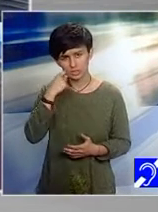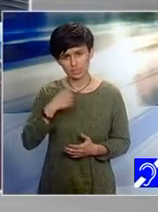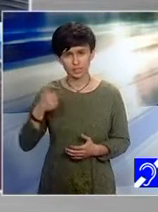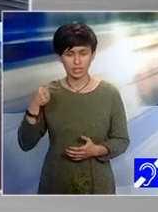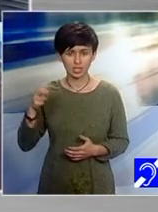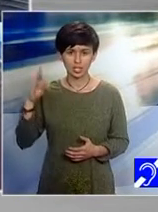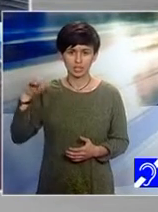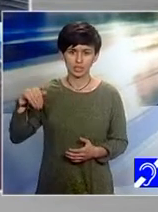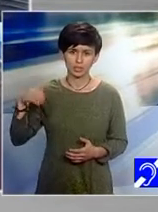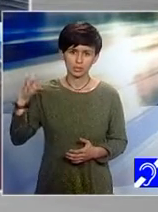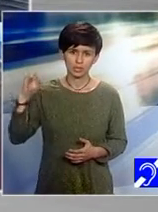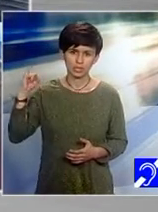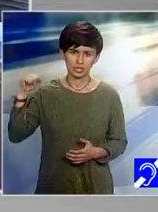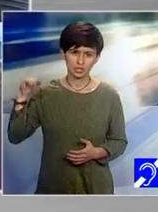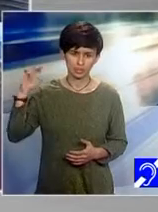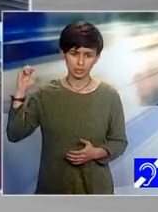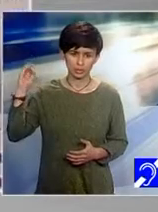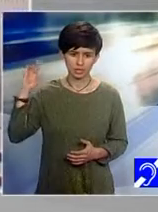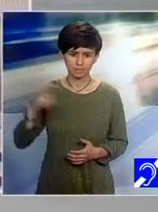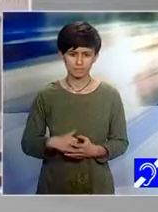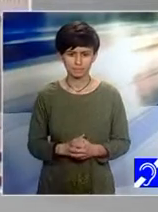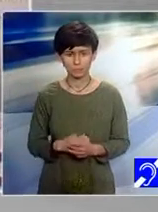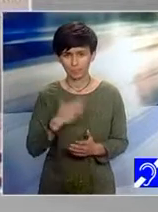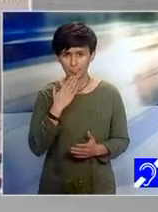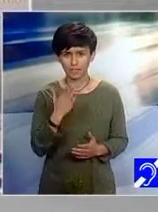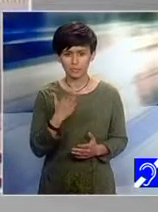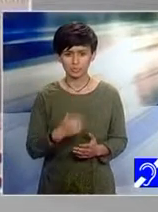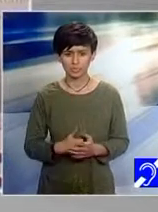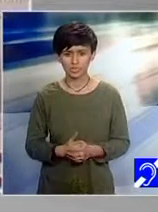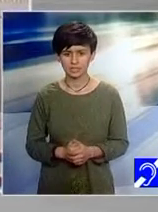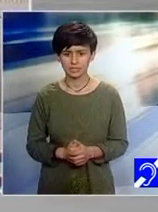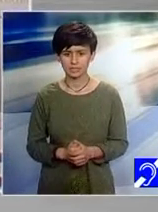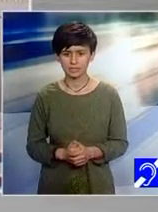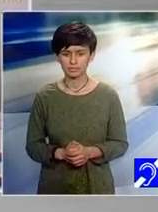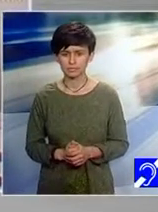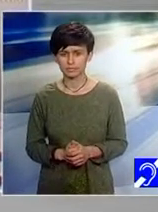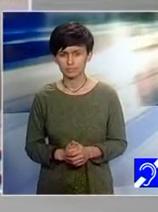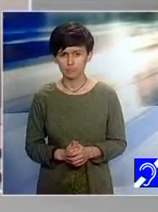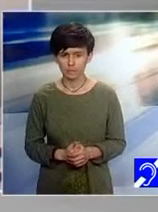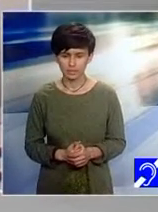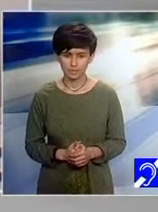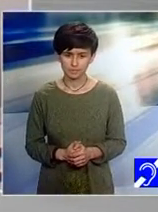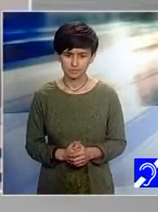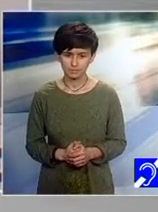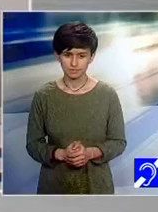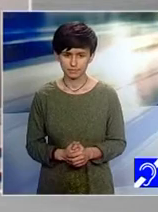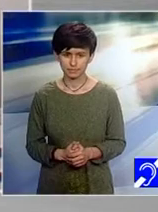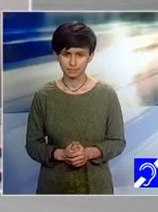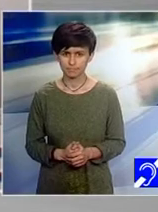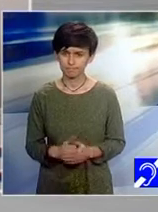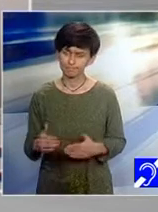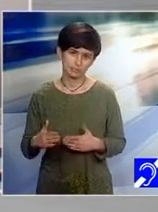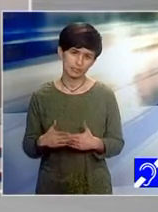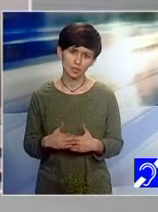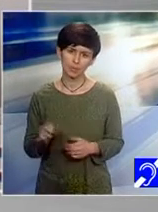găsit, Karen, și felicitări. Barevdzes! Mulțumesc foarte mult pentru urările. Da, de aproximativ